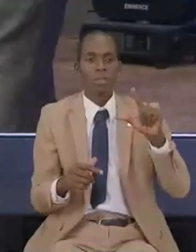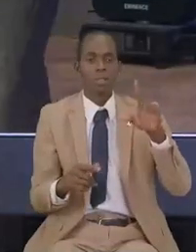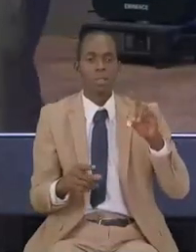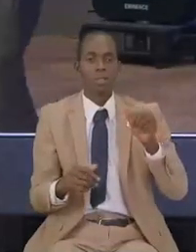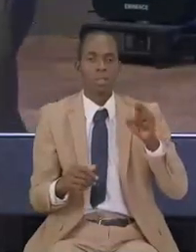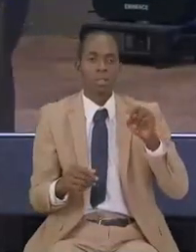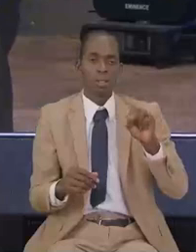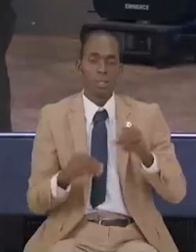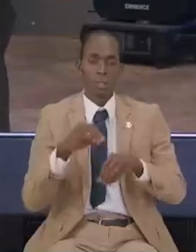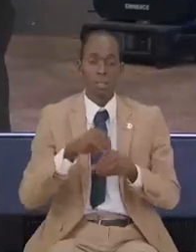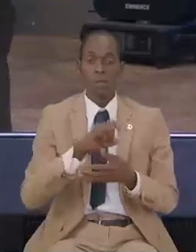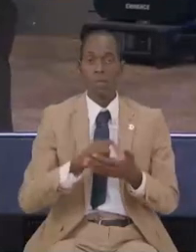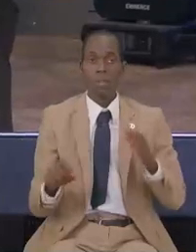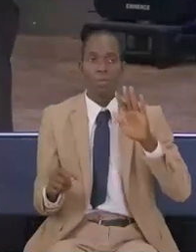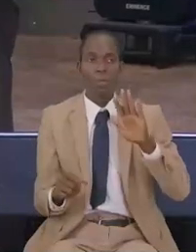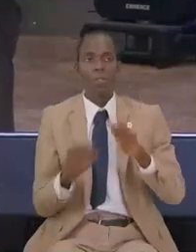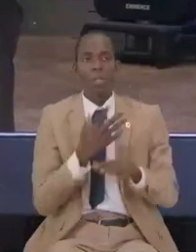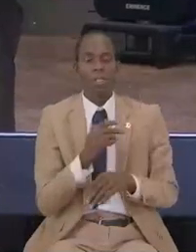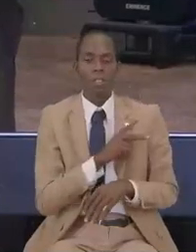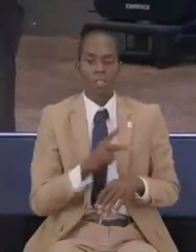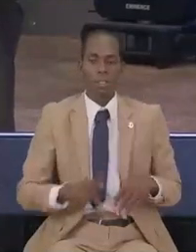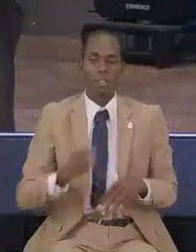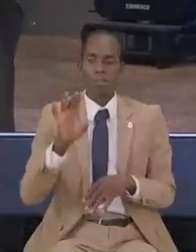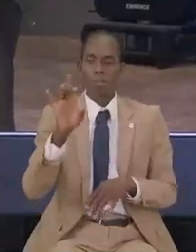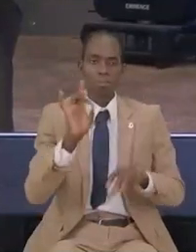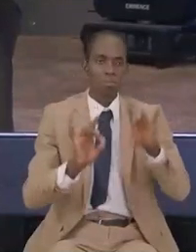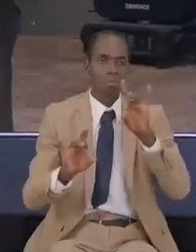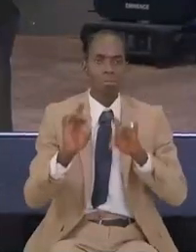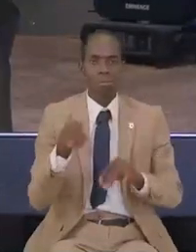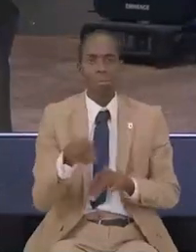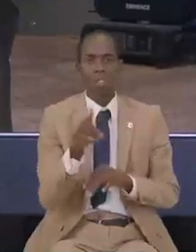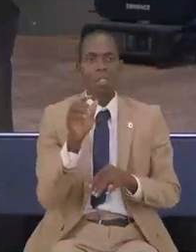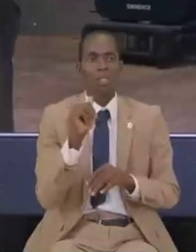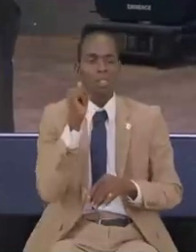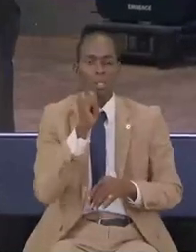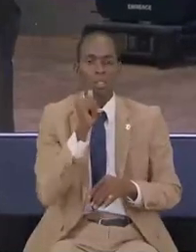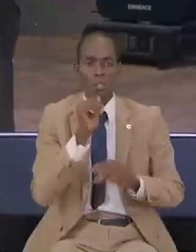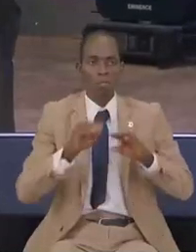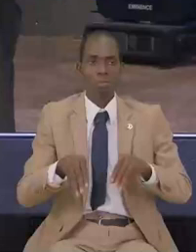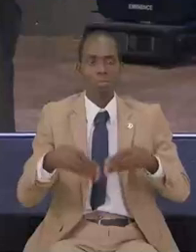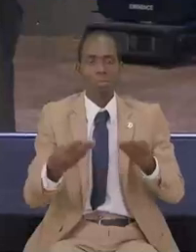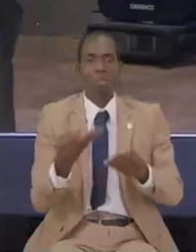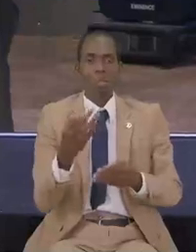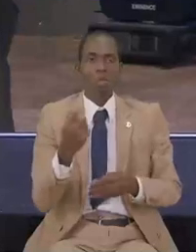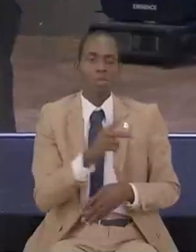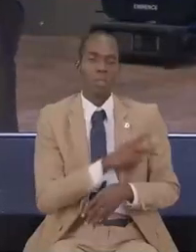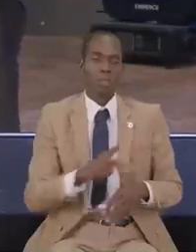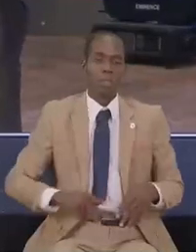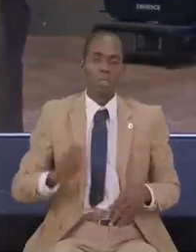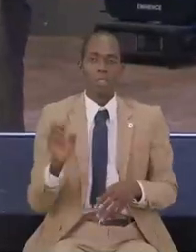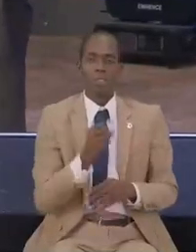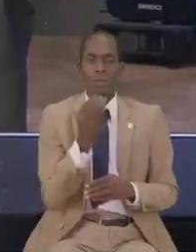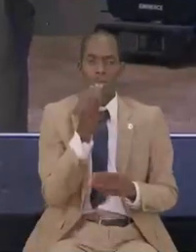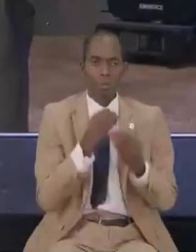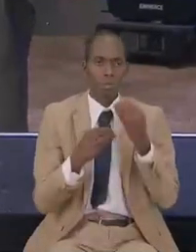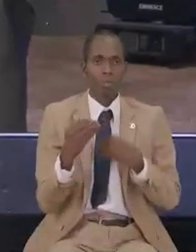5. Le roi leur assigna pour chaque jour une portion des mets de sa